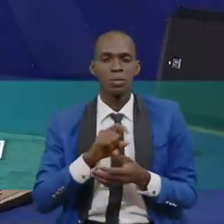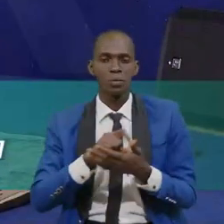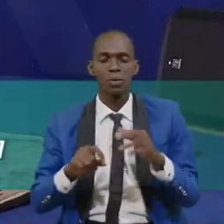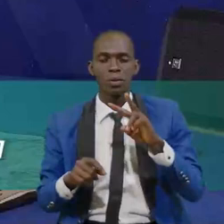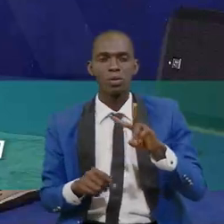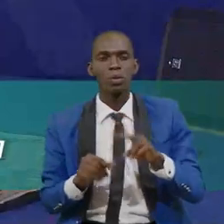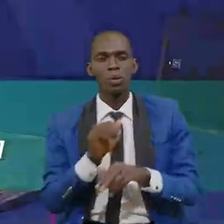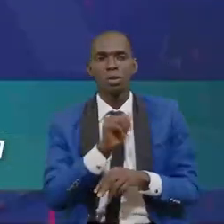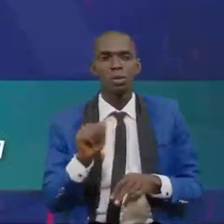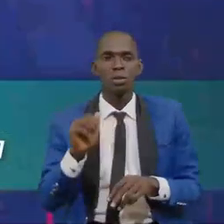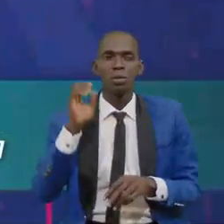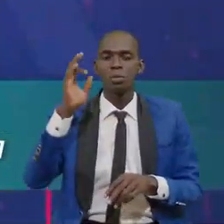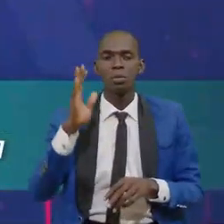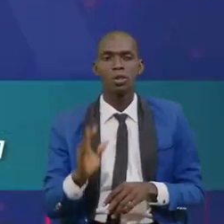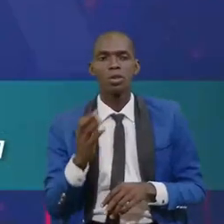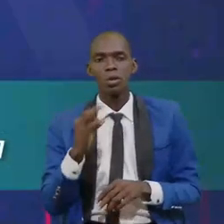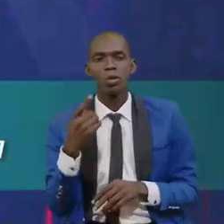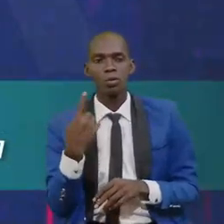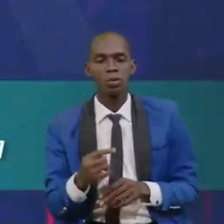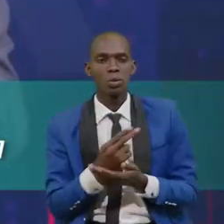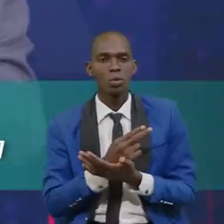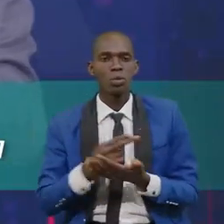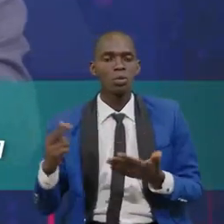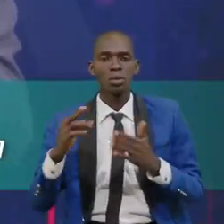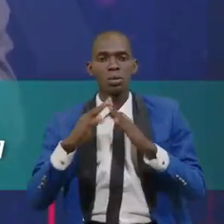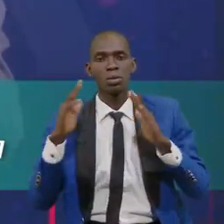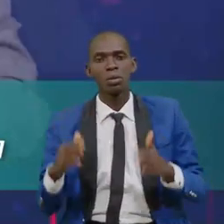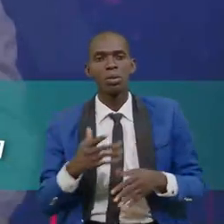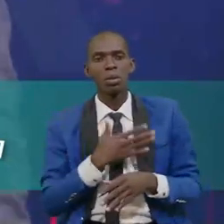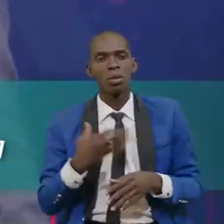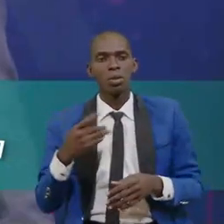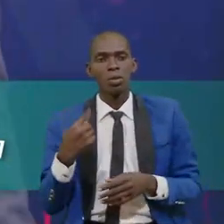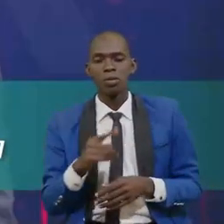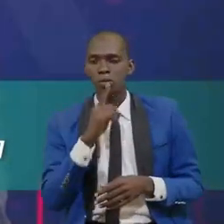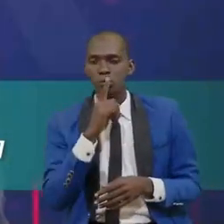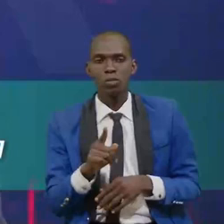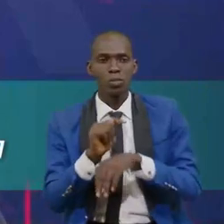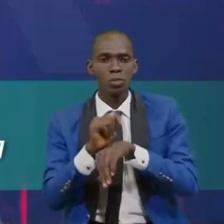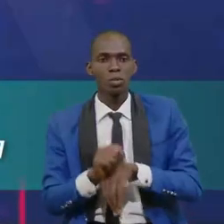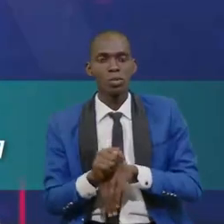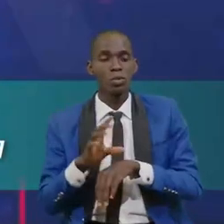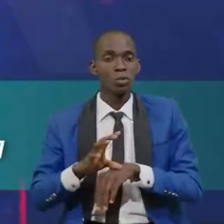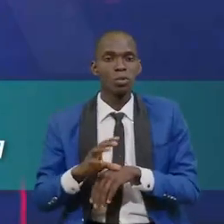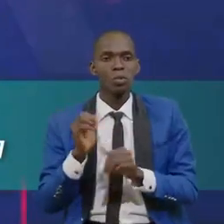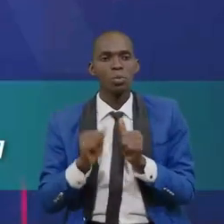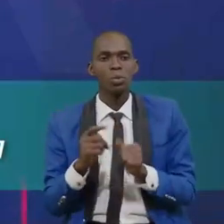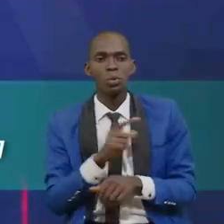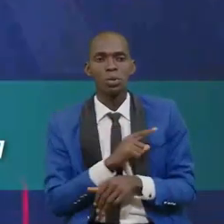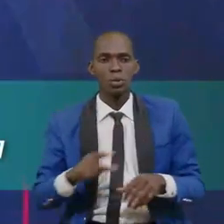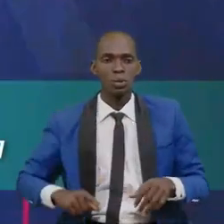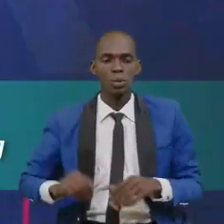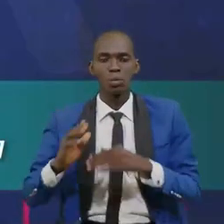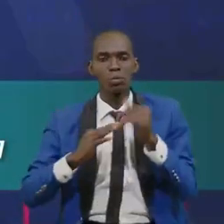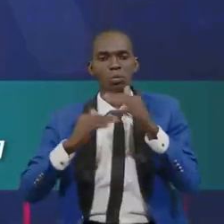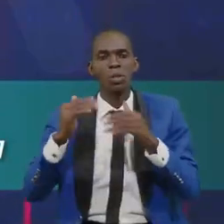cieux, verset 2, comme ministre du sanctuaire et du véritable tabernacle, qui a été dressé par le